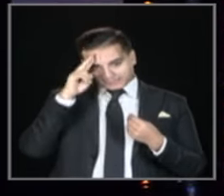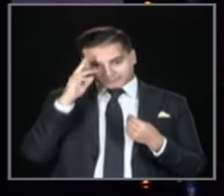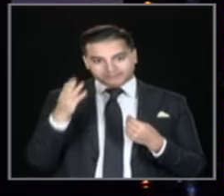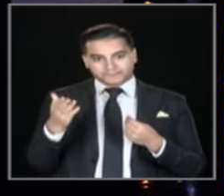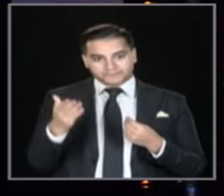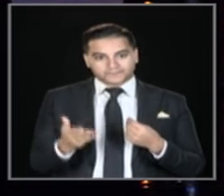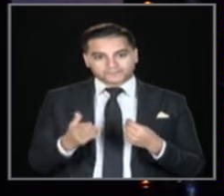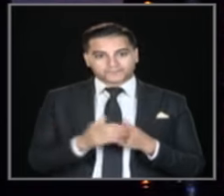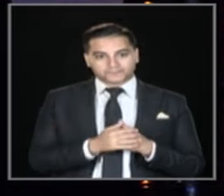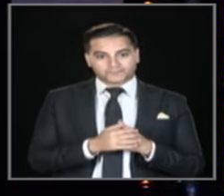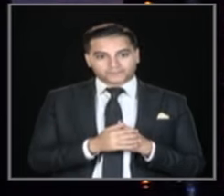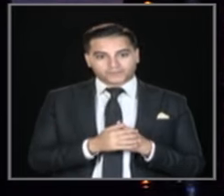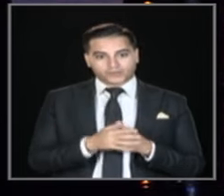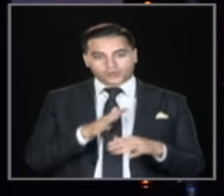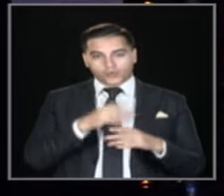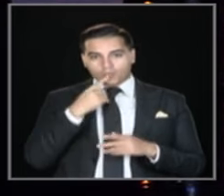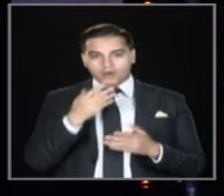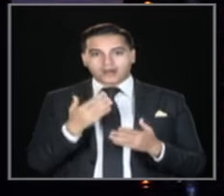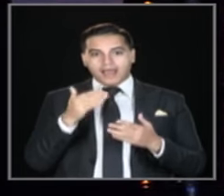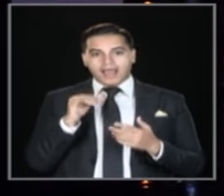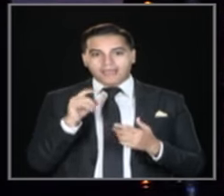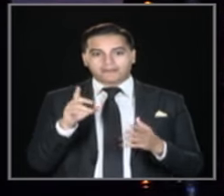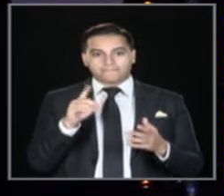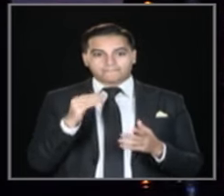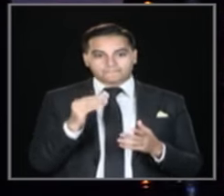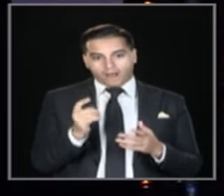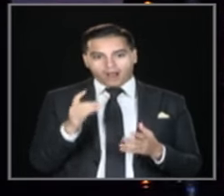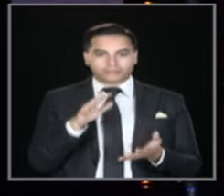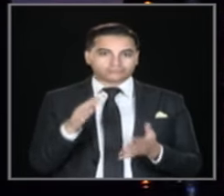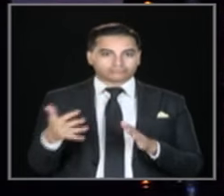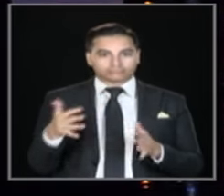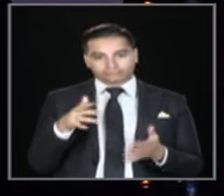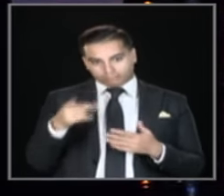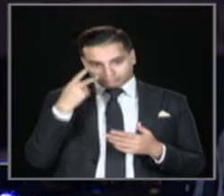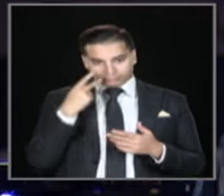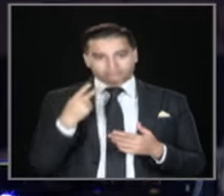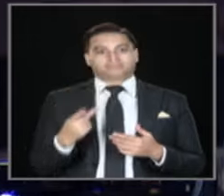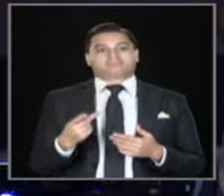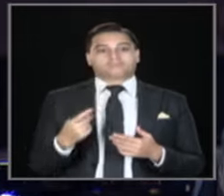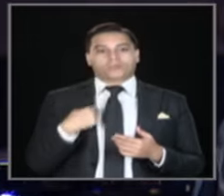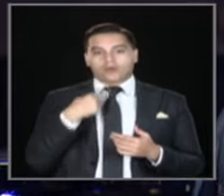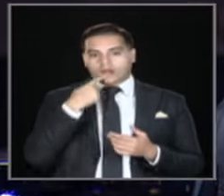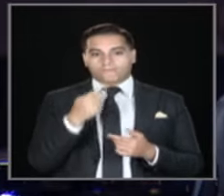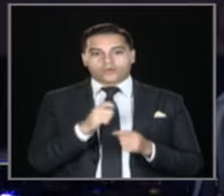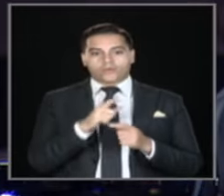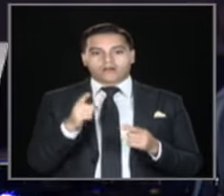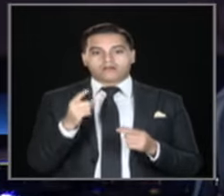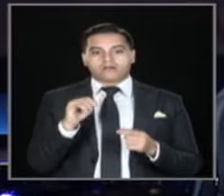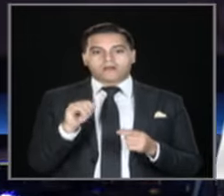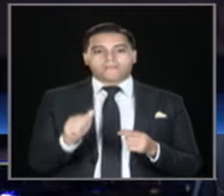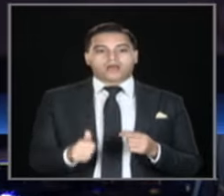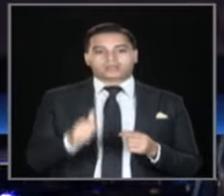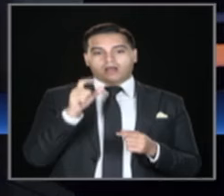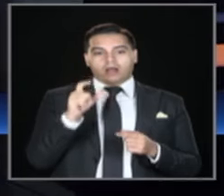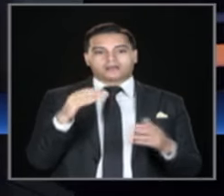مين الكل عمال يقول ايمن بحر ايمن بحر ايمن بحر وانا بقول رمضان